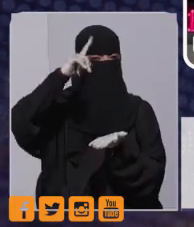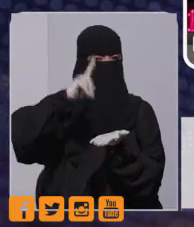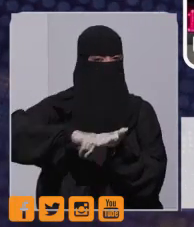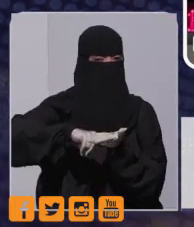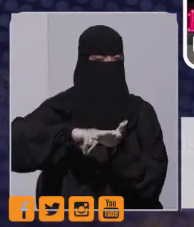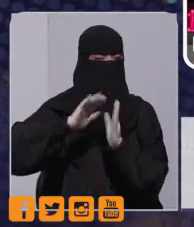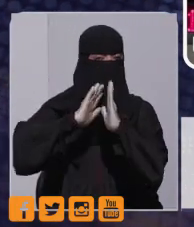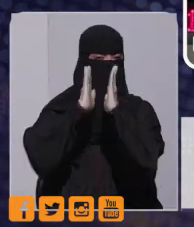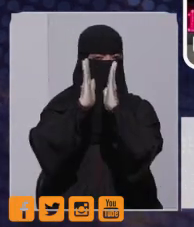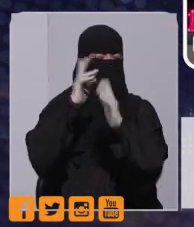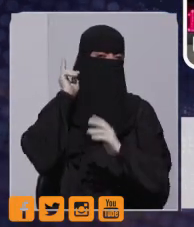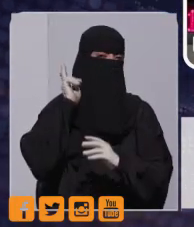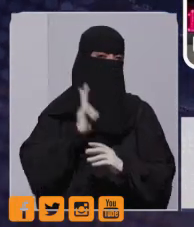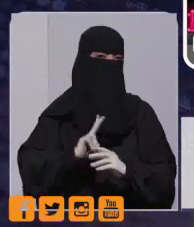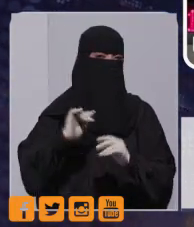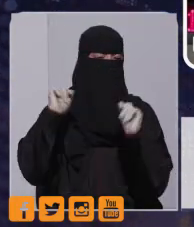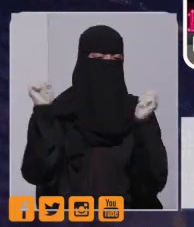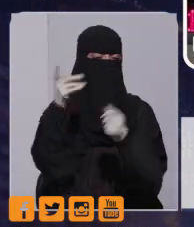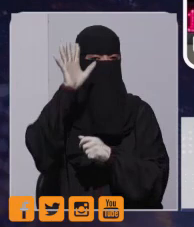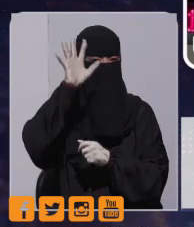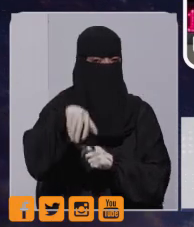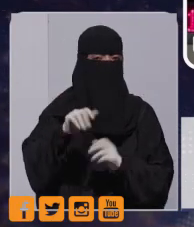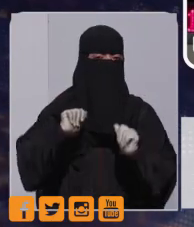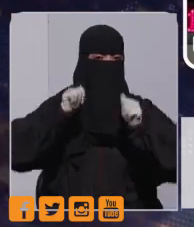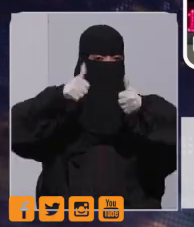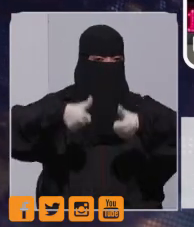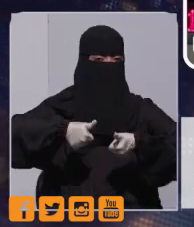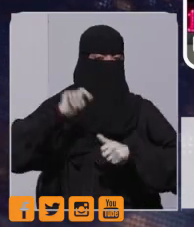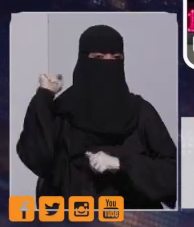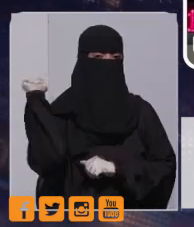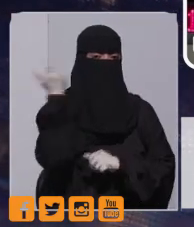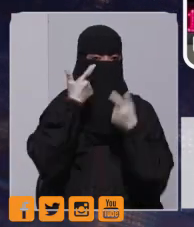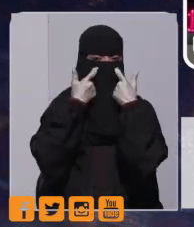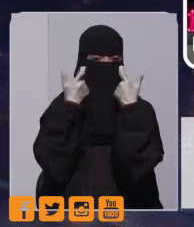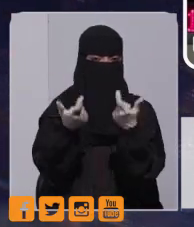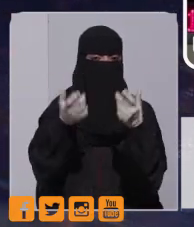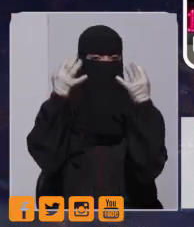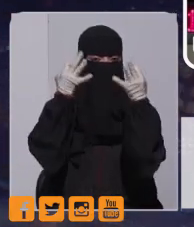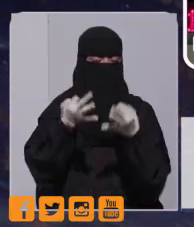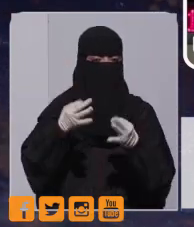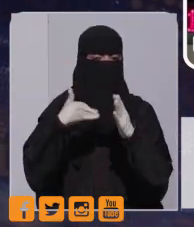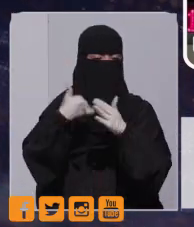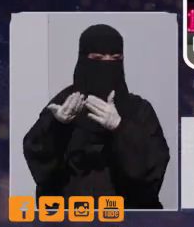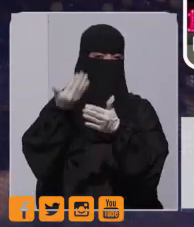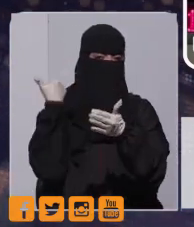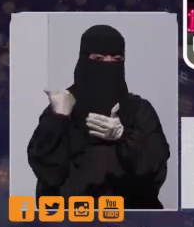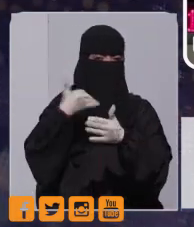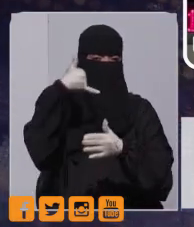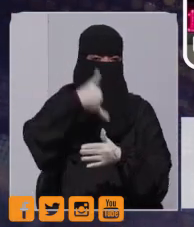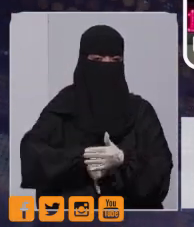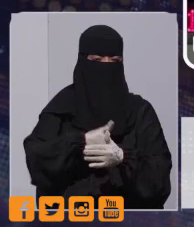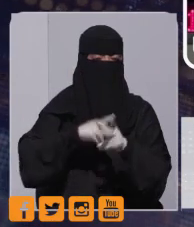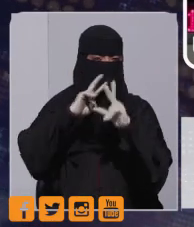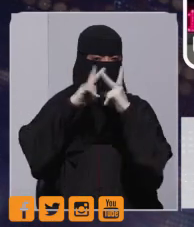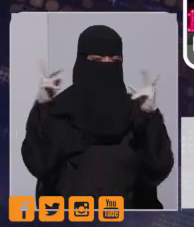الجانب الحكومي ينظر بايجابيه لتلك الجهود انطلاقا من حرصه على اخراج اليمن من الوضع الماساوي